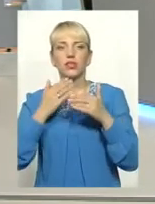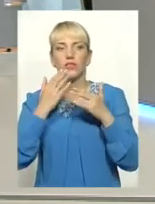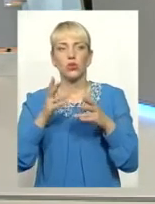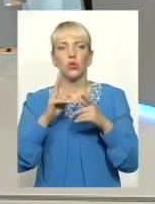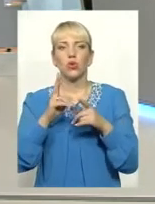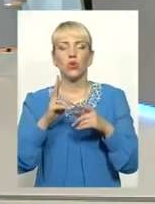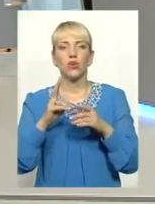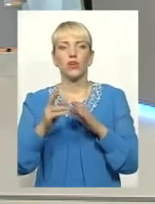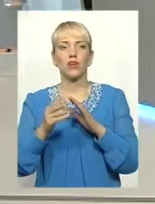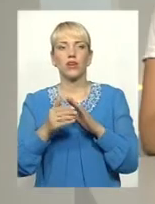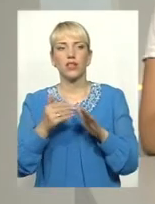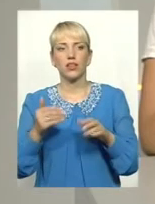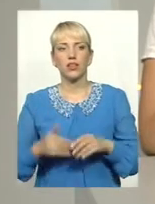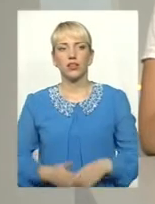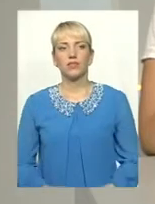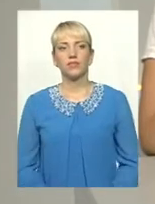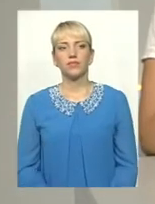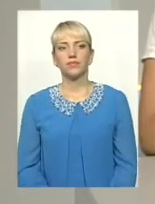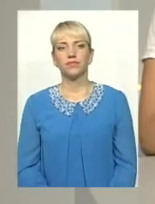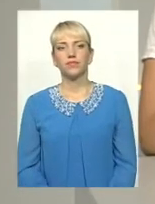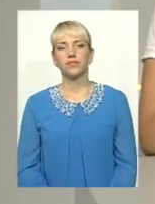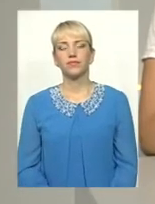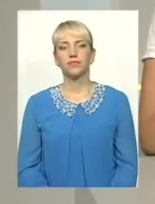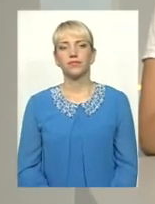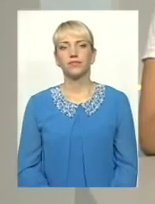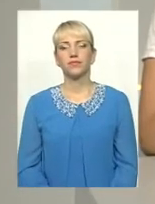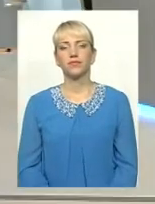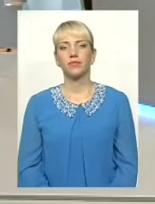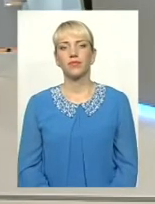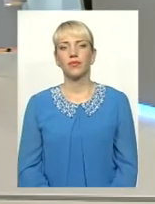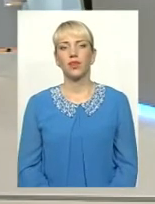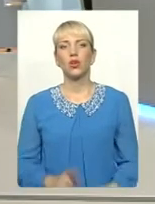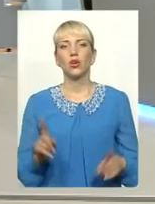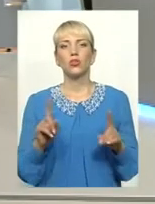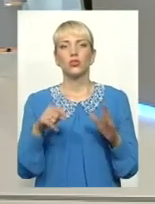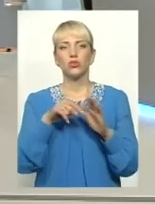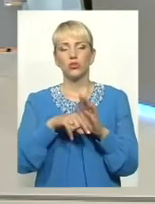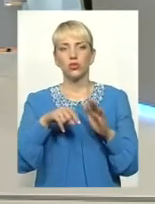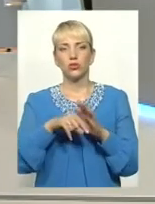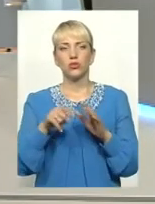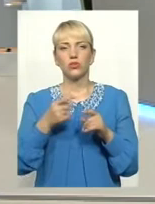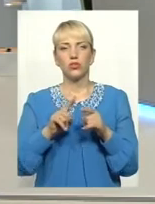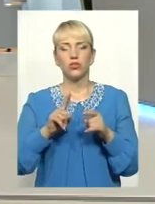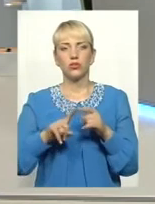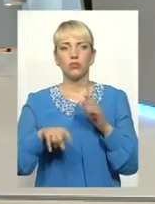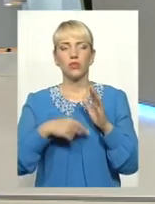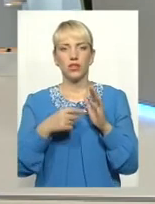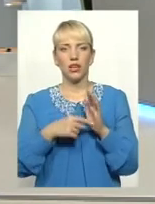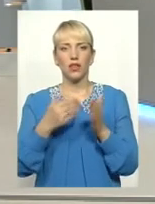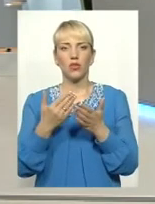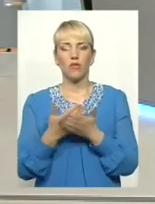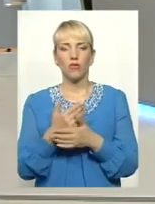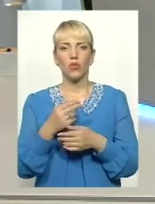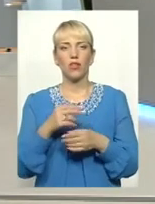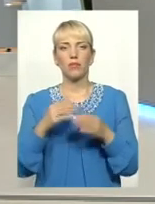сполох, кого звати. Пані Марино, як ви? Так, що стосується цього питання нового притулку, то я